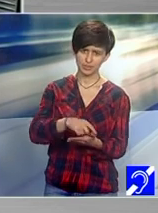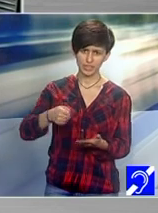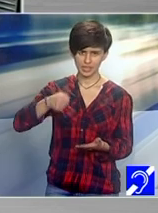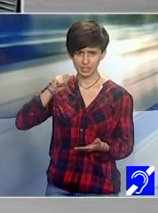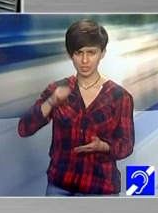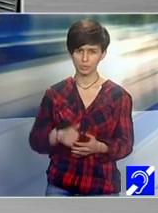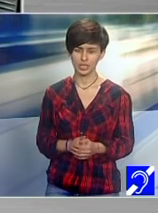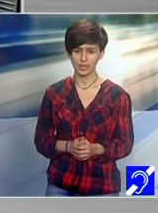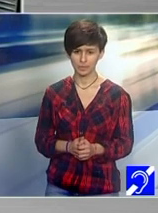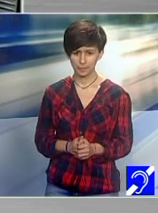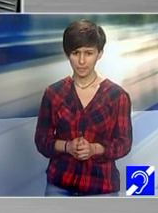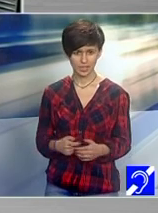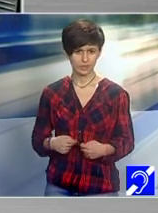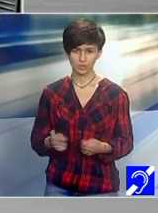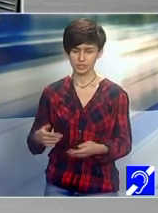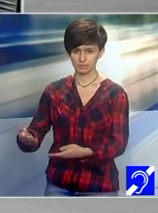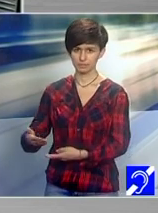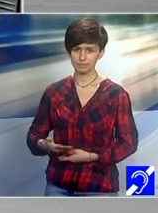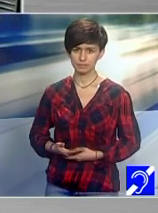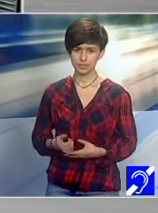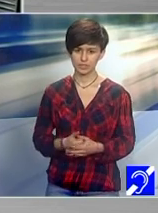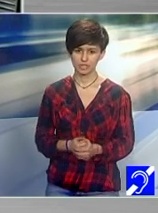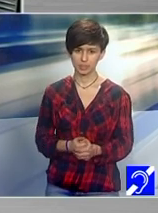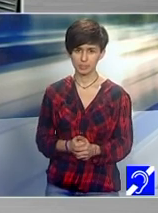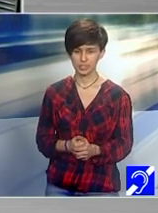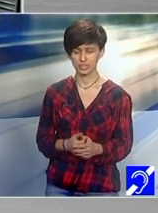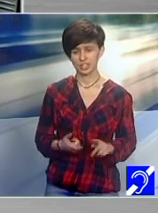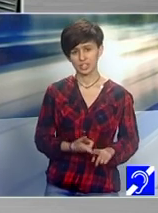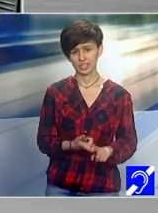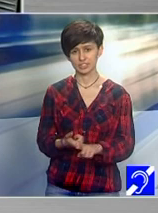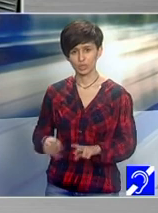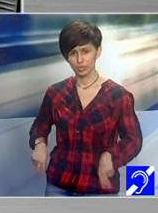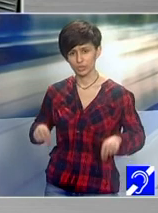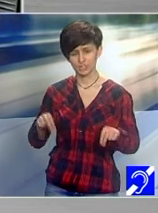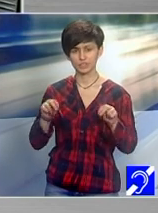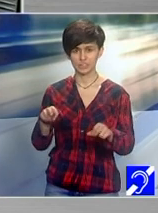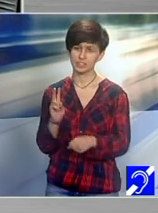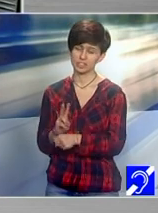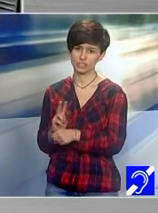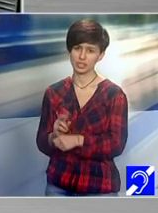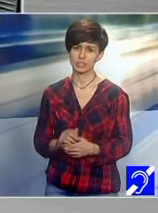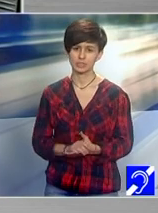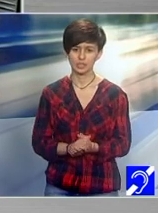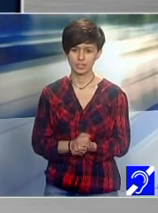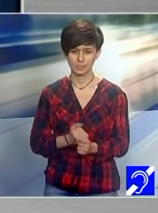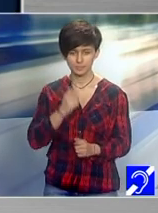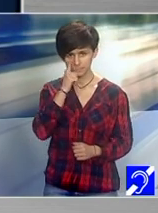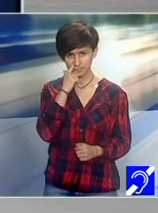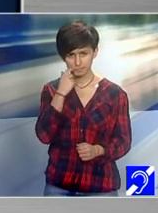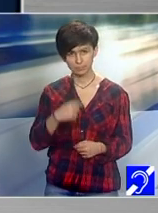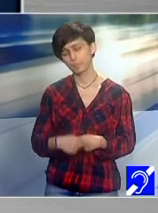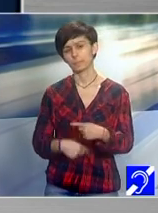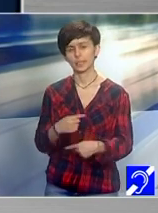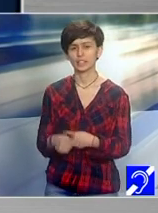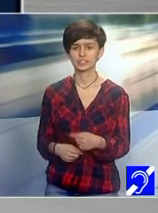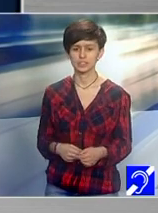care o primești, tot asta înseamnă investiție și grijă. Nu ca la noi. Deci, în unele instituții sanitare îți este groază să intre. Asta